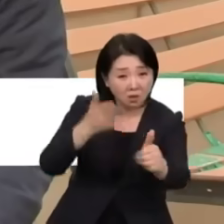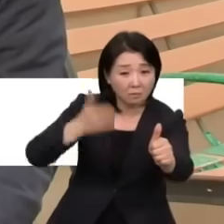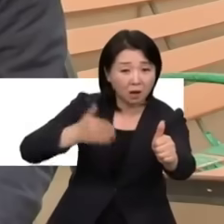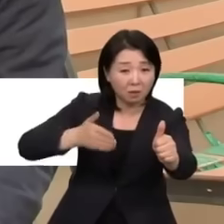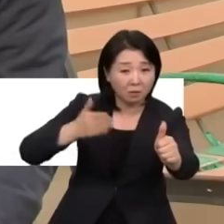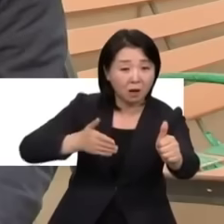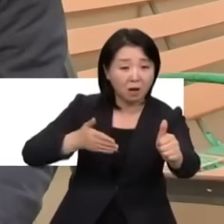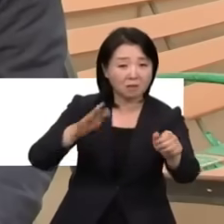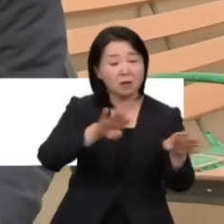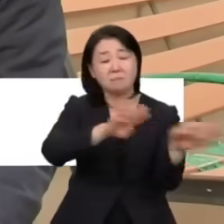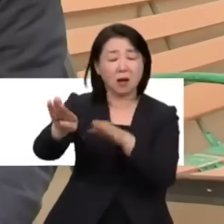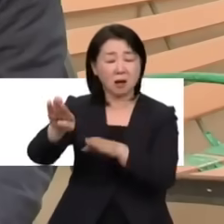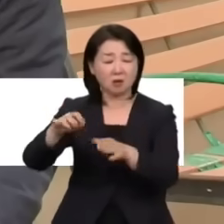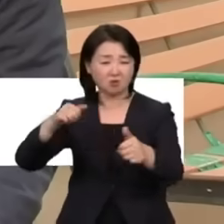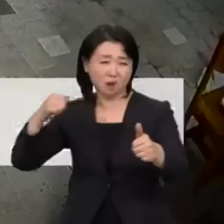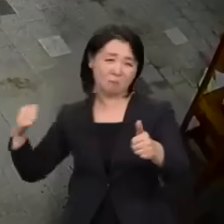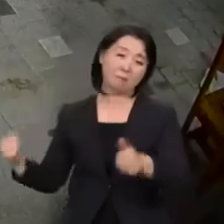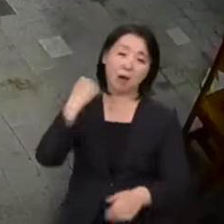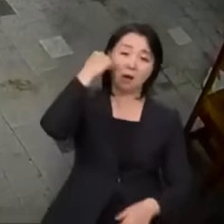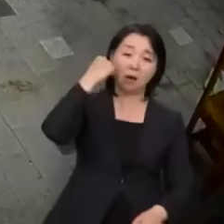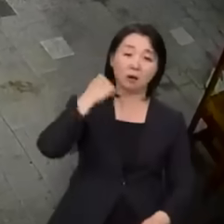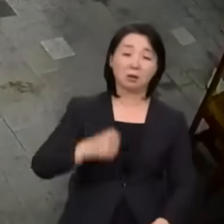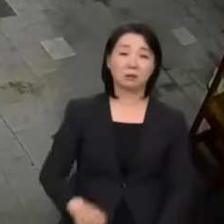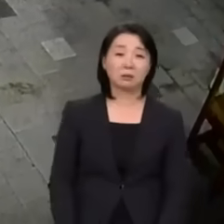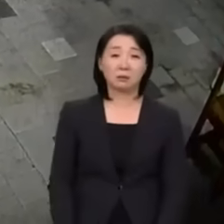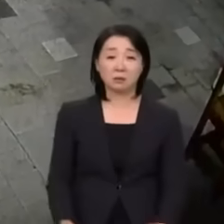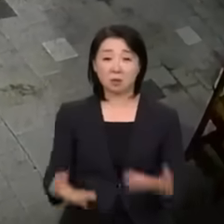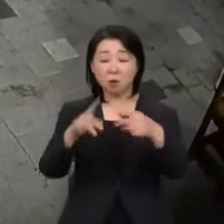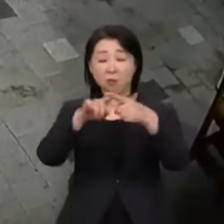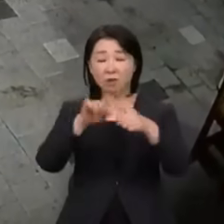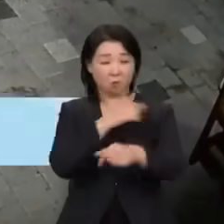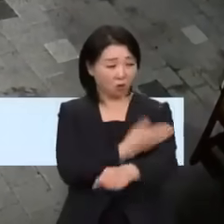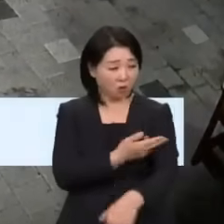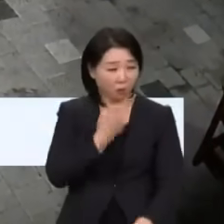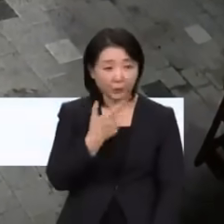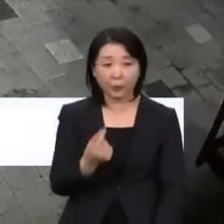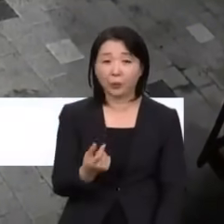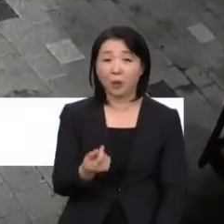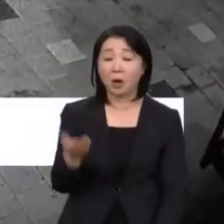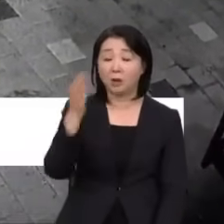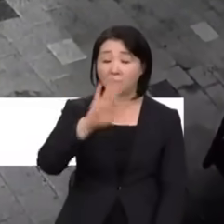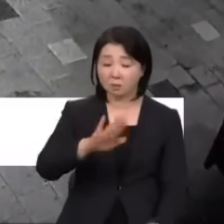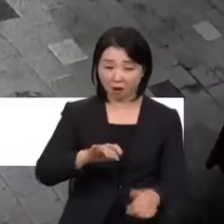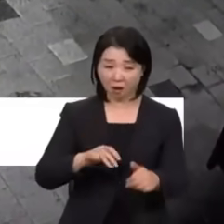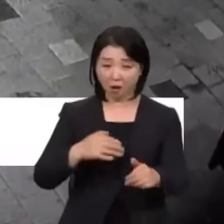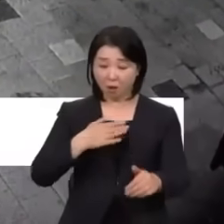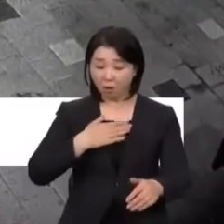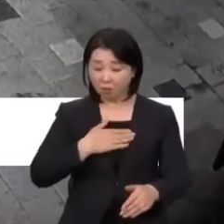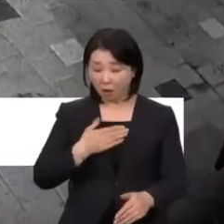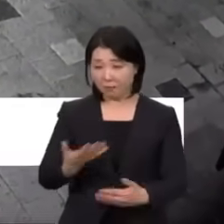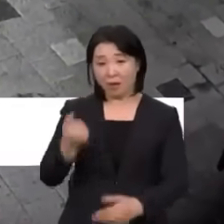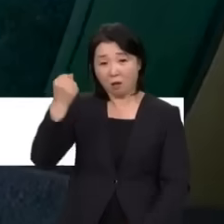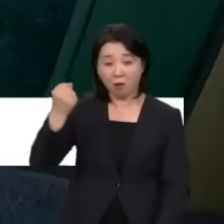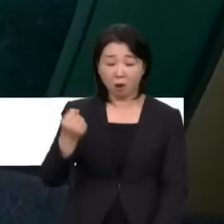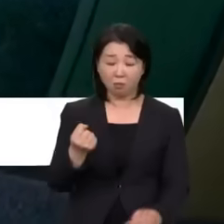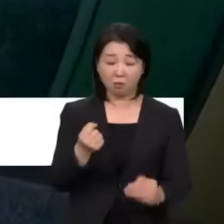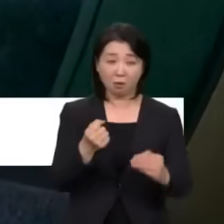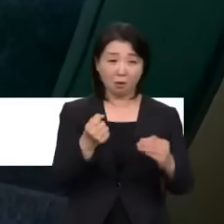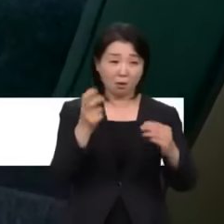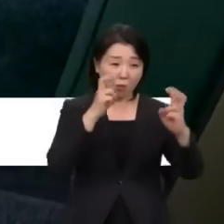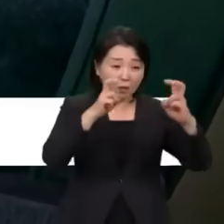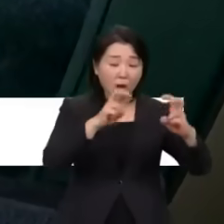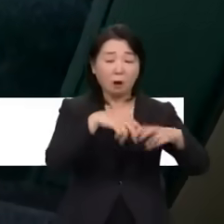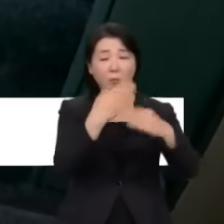밀치면서 주먹을 절 때리고 건물에 대해 아무 권리가 없지만 대려 유치권을 합법 행사하는 업체 직원들이